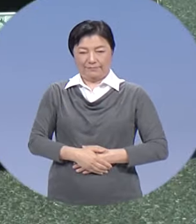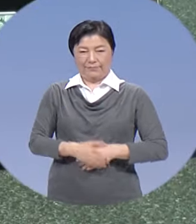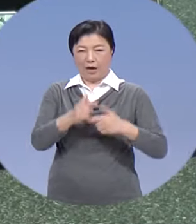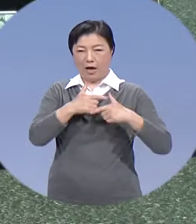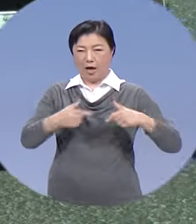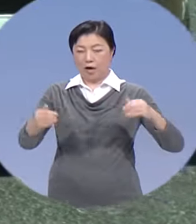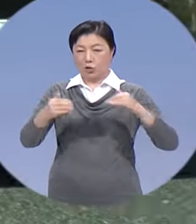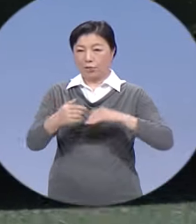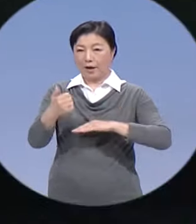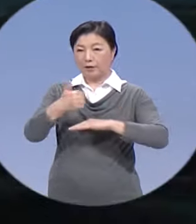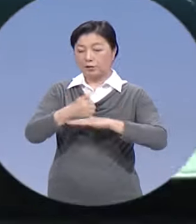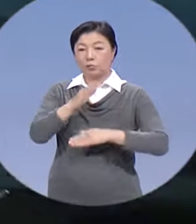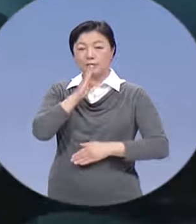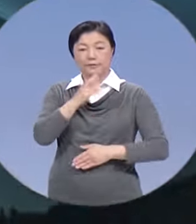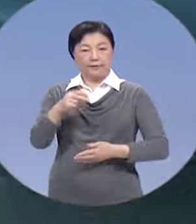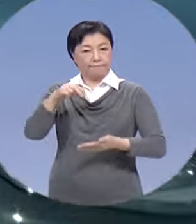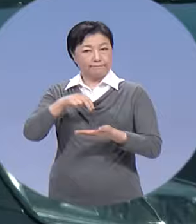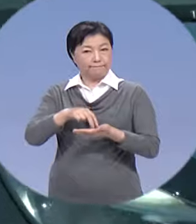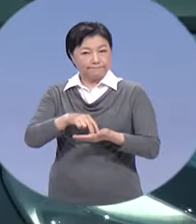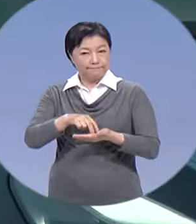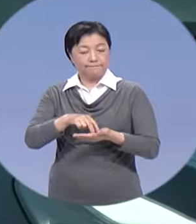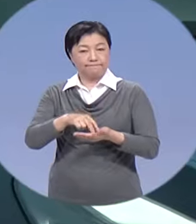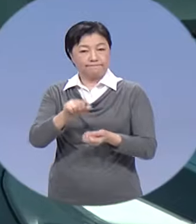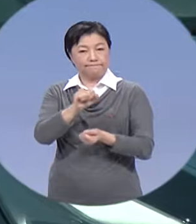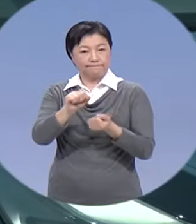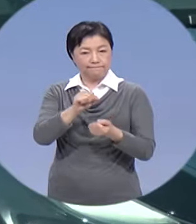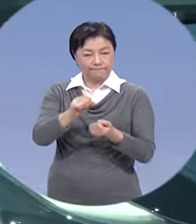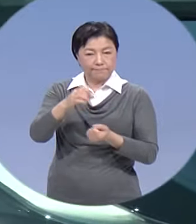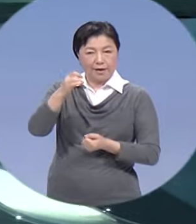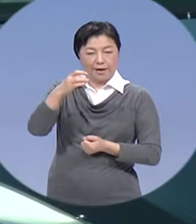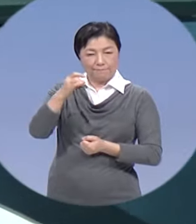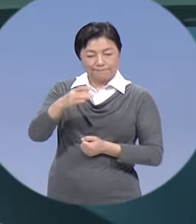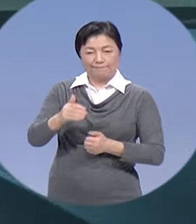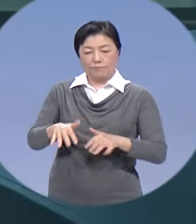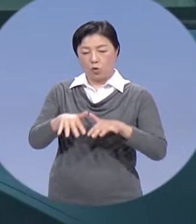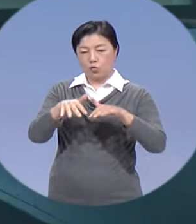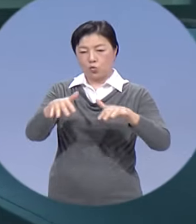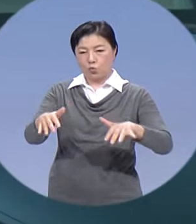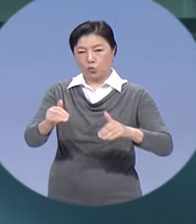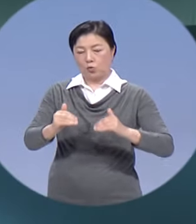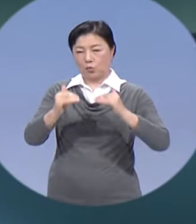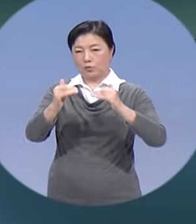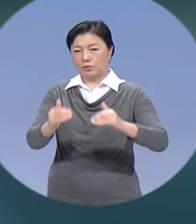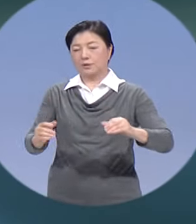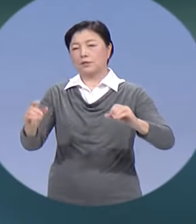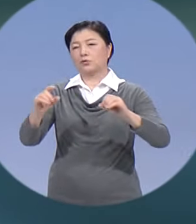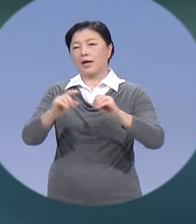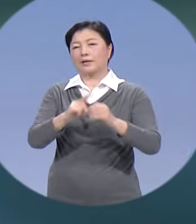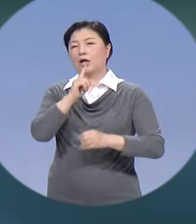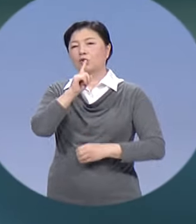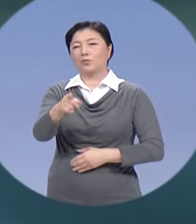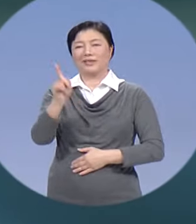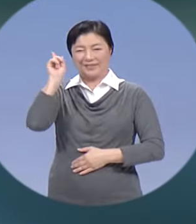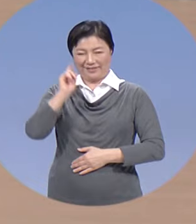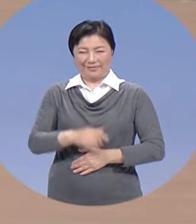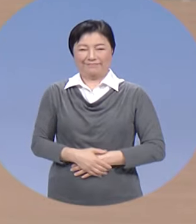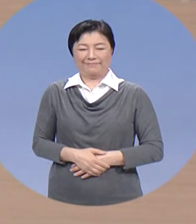熊谷知事も実際に試乗し、電気自動車の普及促進につなげたいと述べました。